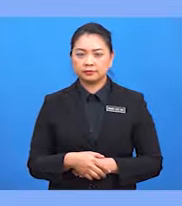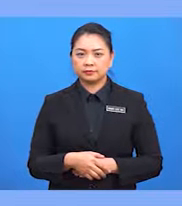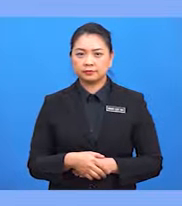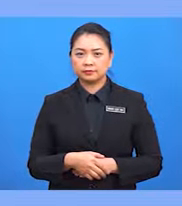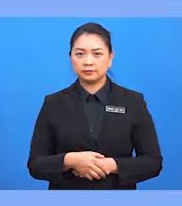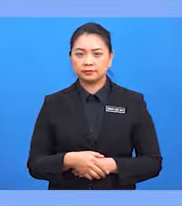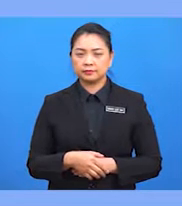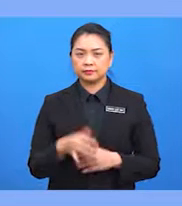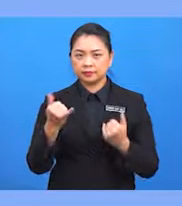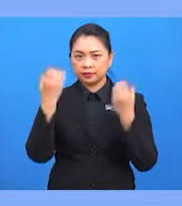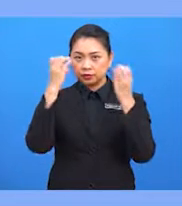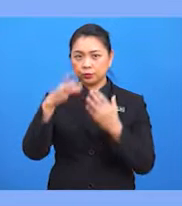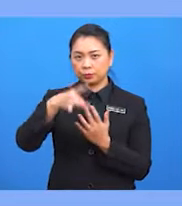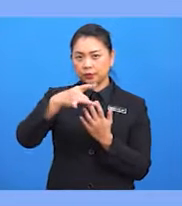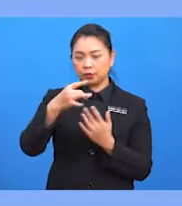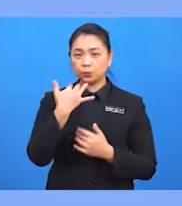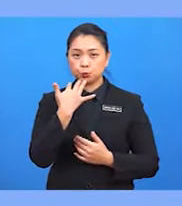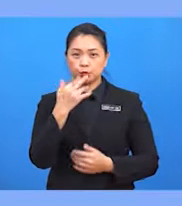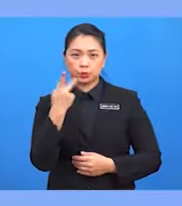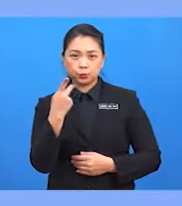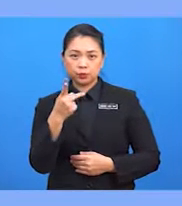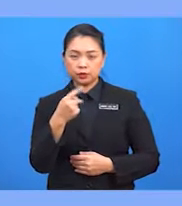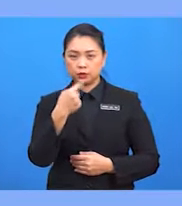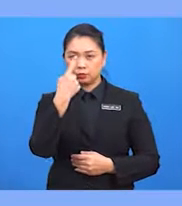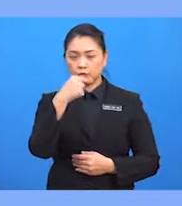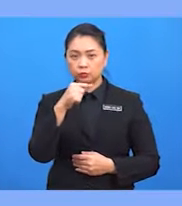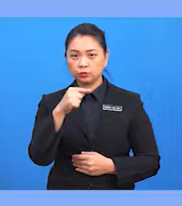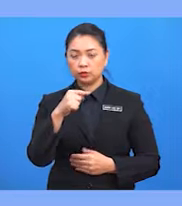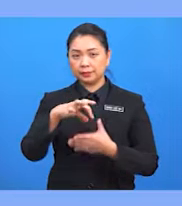Saya memilih warna kuning sebagai isi buah nanas tersebut.